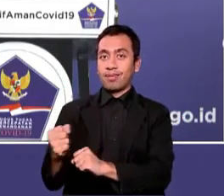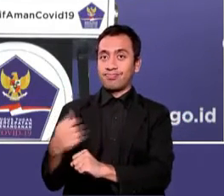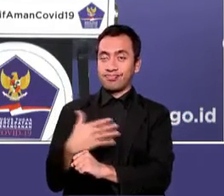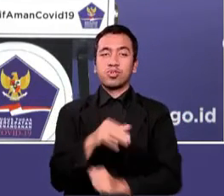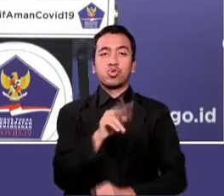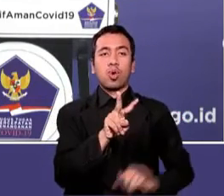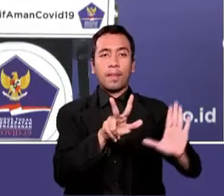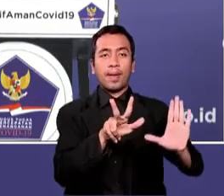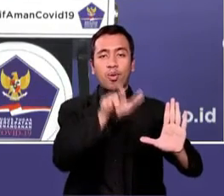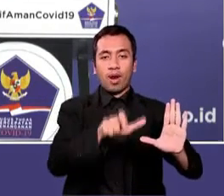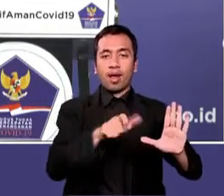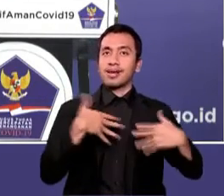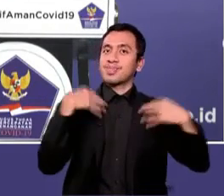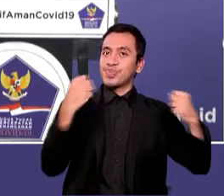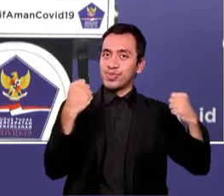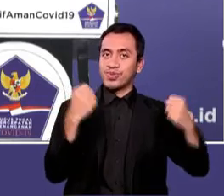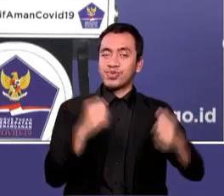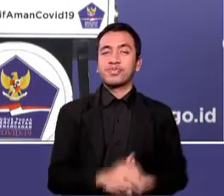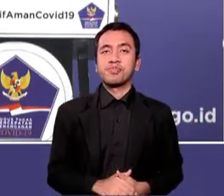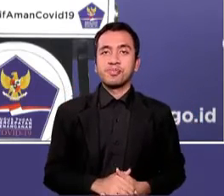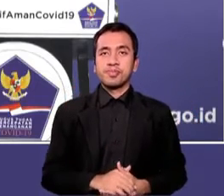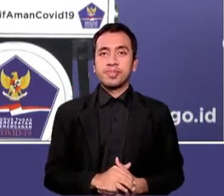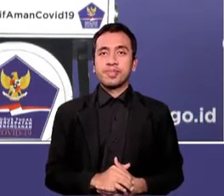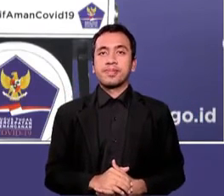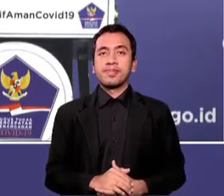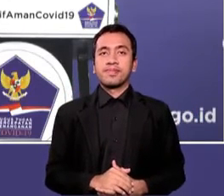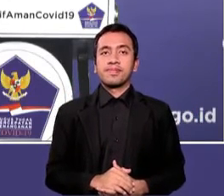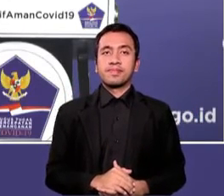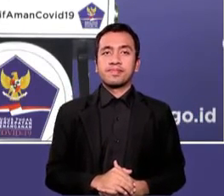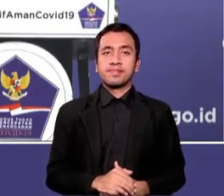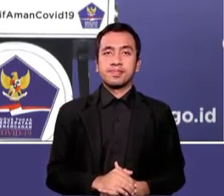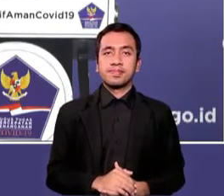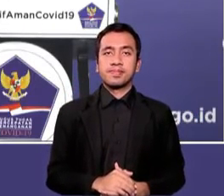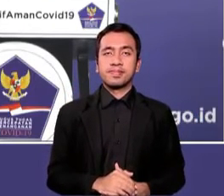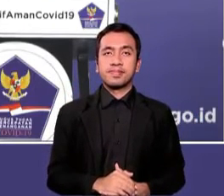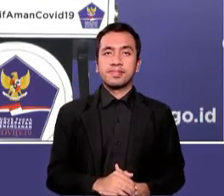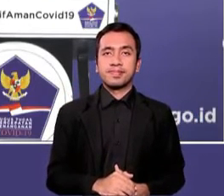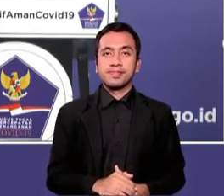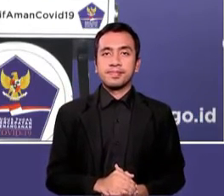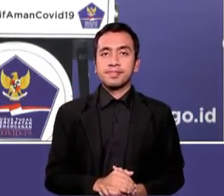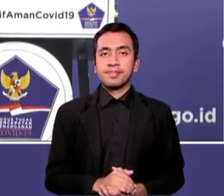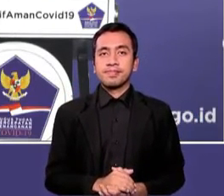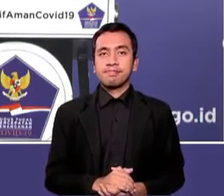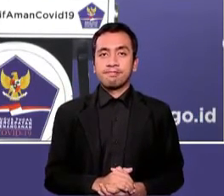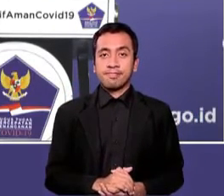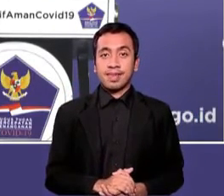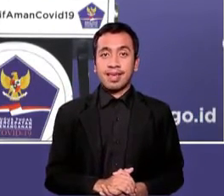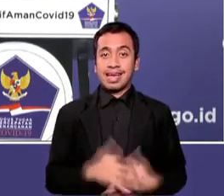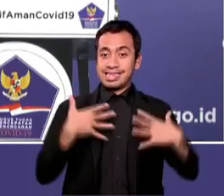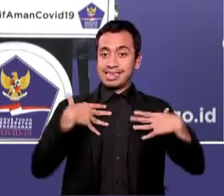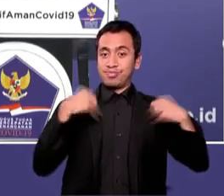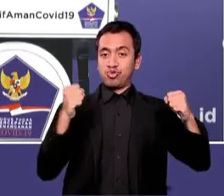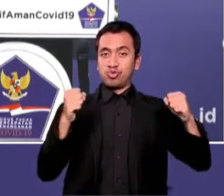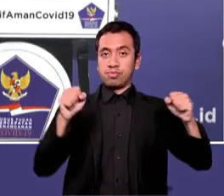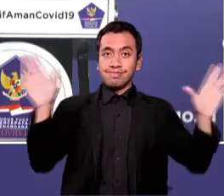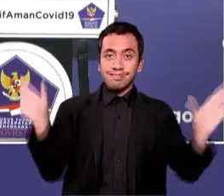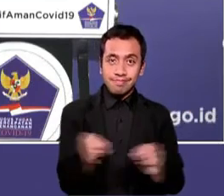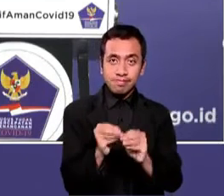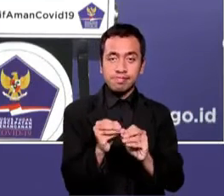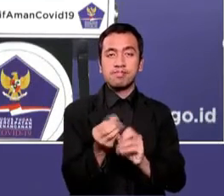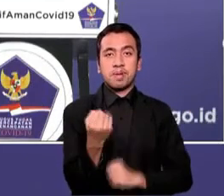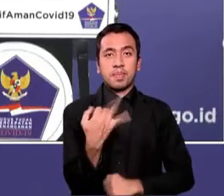2928 kasus sembuh saudara-saudara kalau kita perhatikan bahwa total kasus sembuh pada hari ini